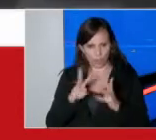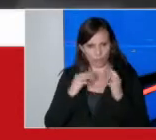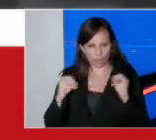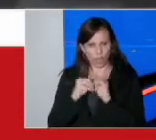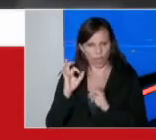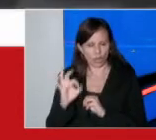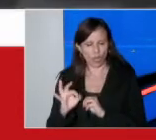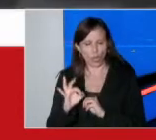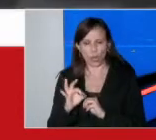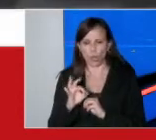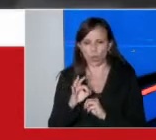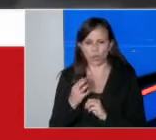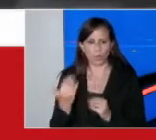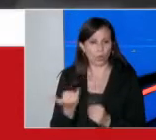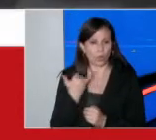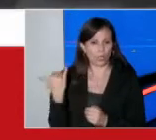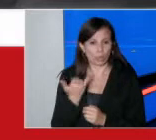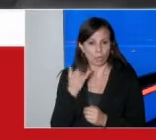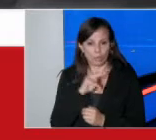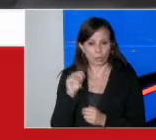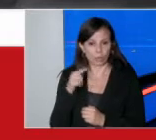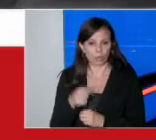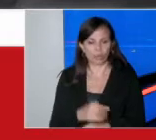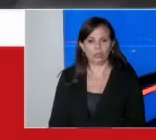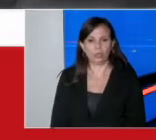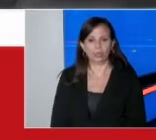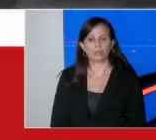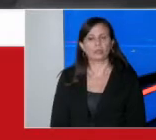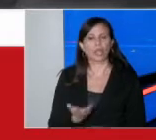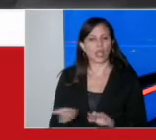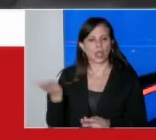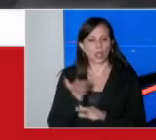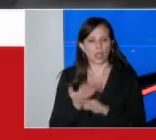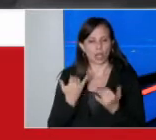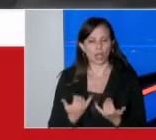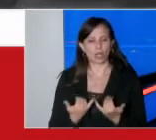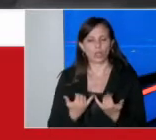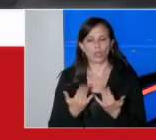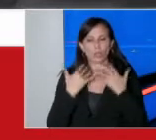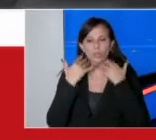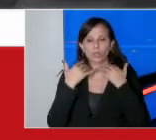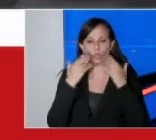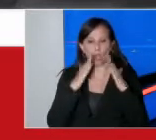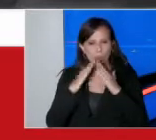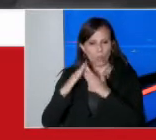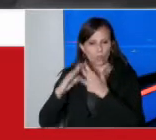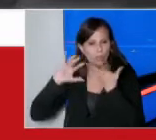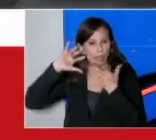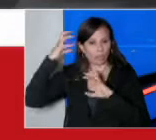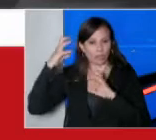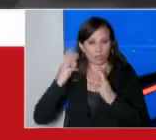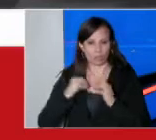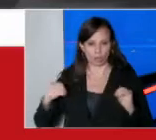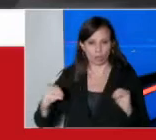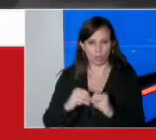כי בעיקר מה שעלה היום זה סיפור סיקור המעונות שהטריף לגמרי את המשפחה.